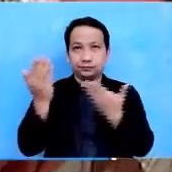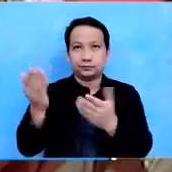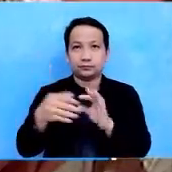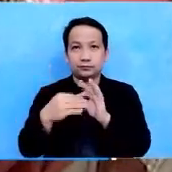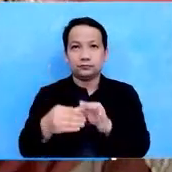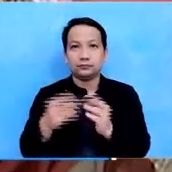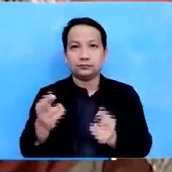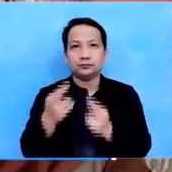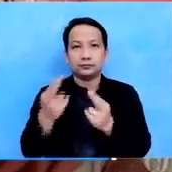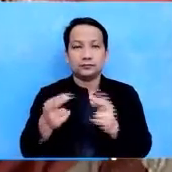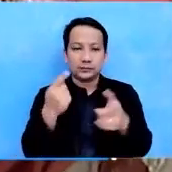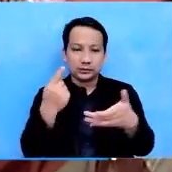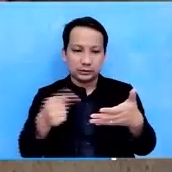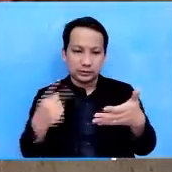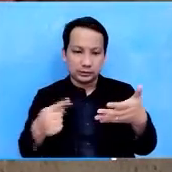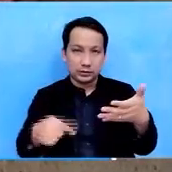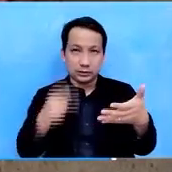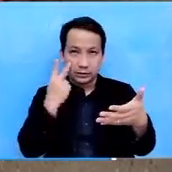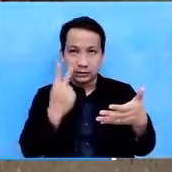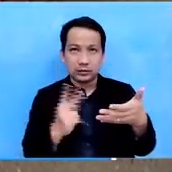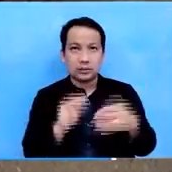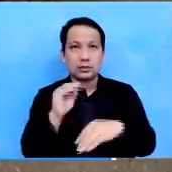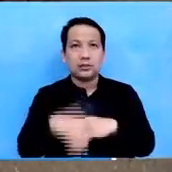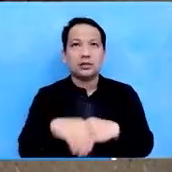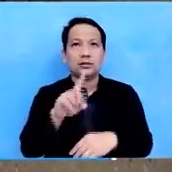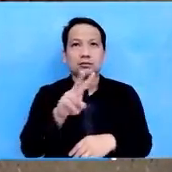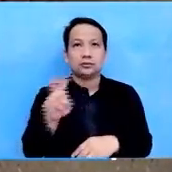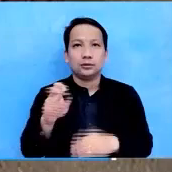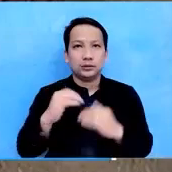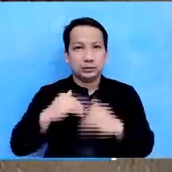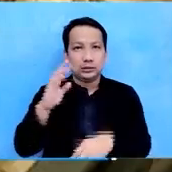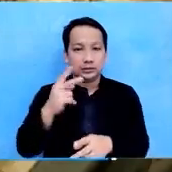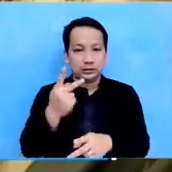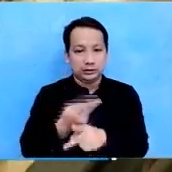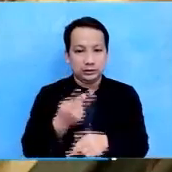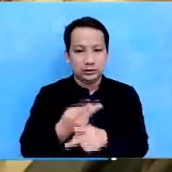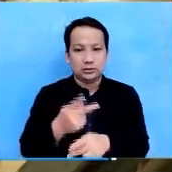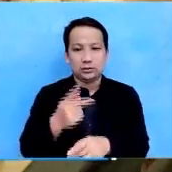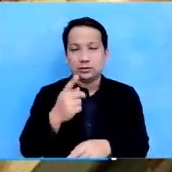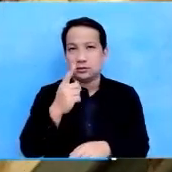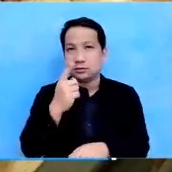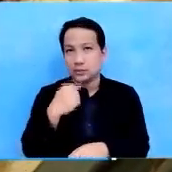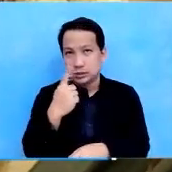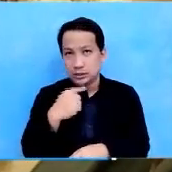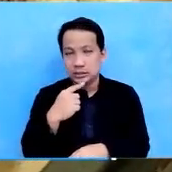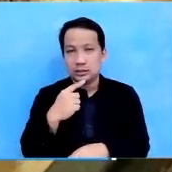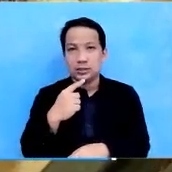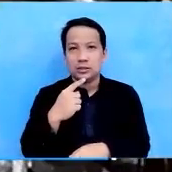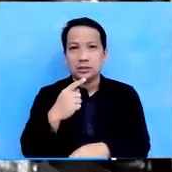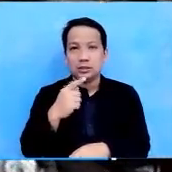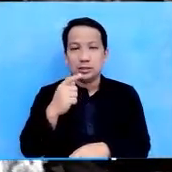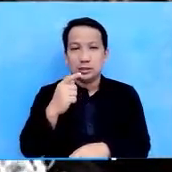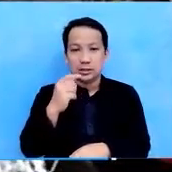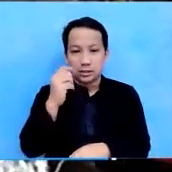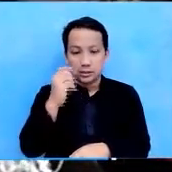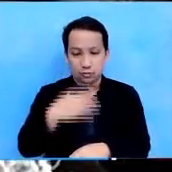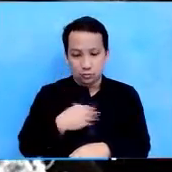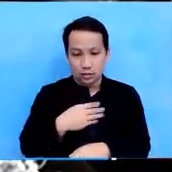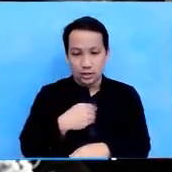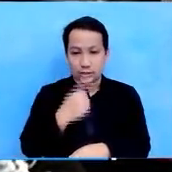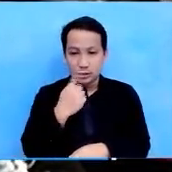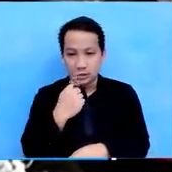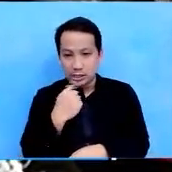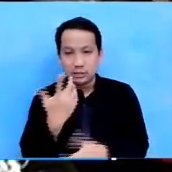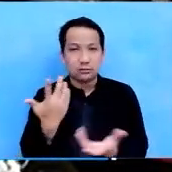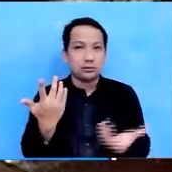rekomendasyon para tiyaking hindi nalalampas sa 200 pesos kada kilo ang presyo ng pula at puting sibuyas. Tinitingnan na rin ng DA ang posibleng